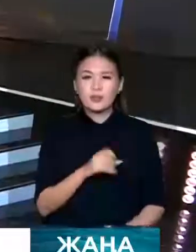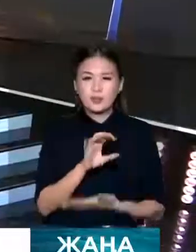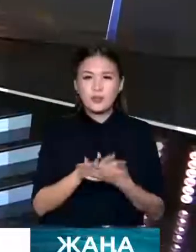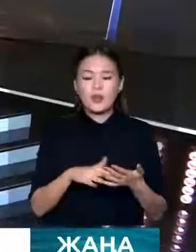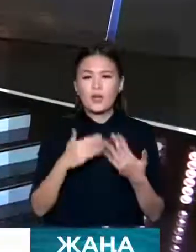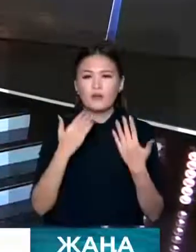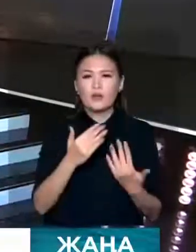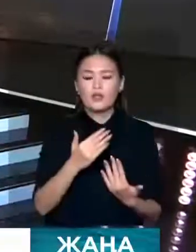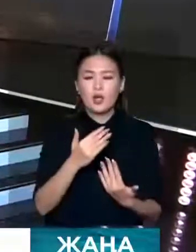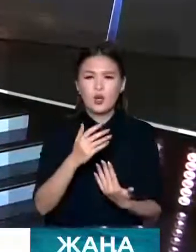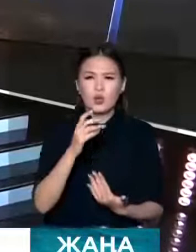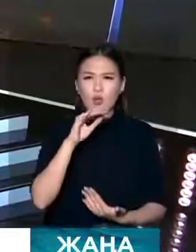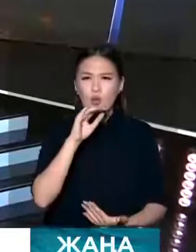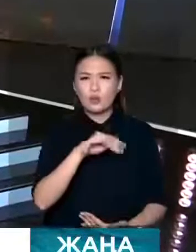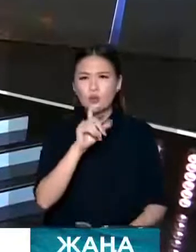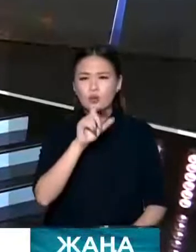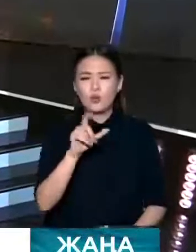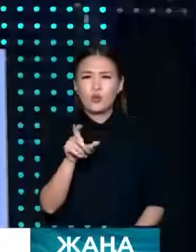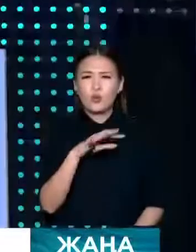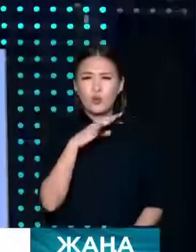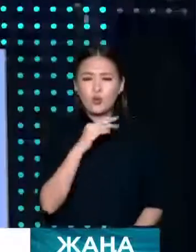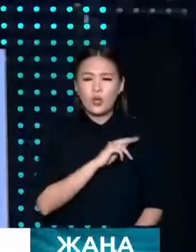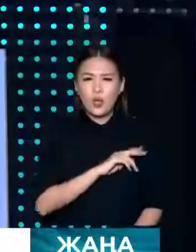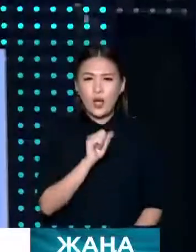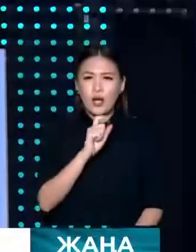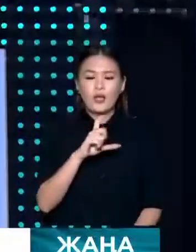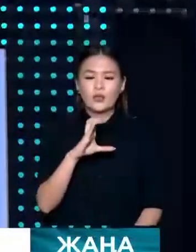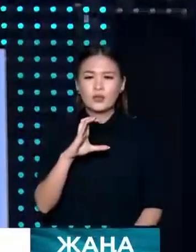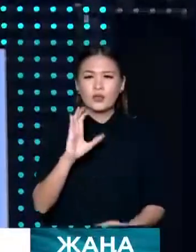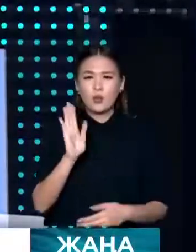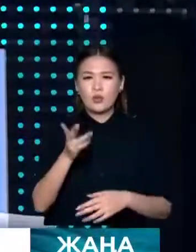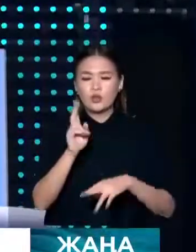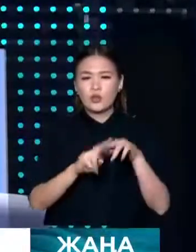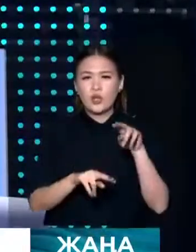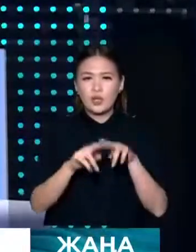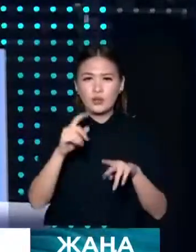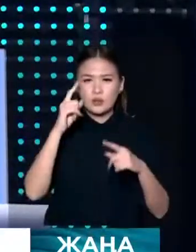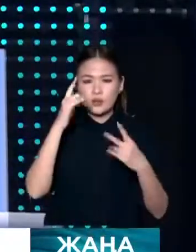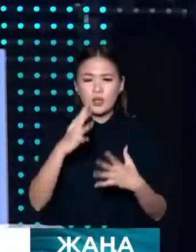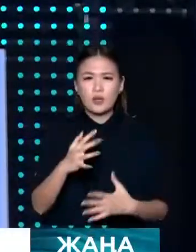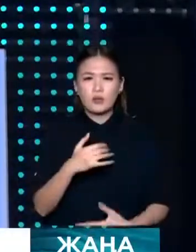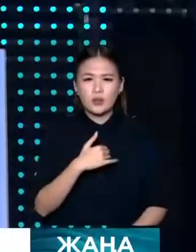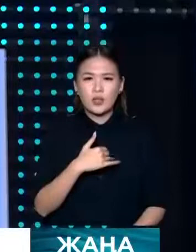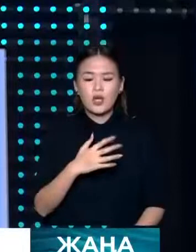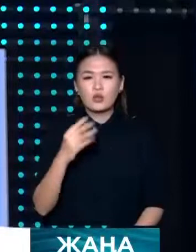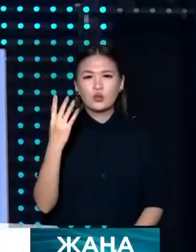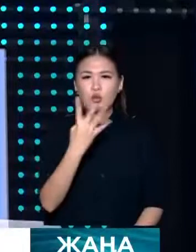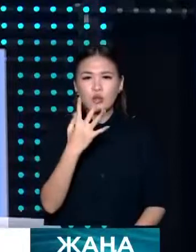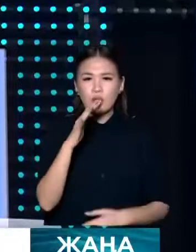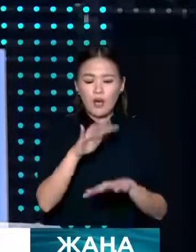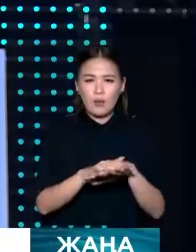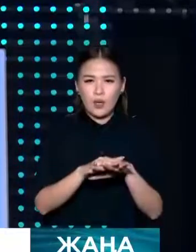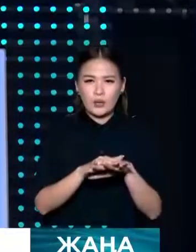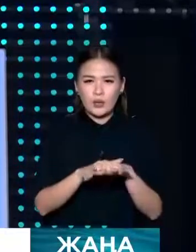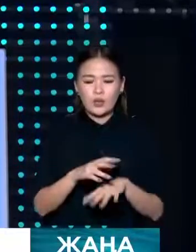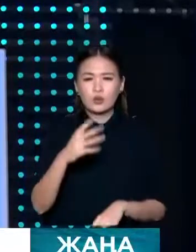сіздің тәжірибеңіз мол ғой бізге қарағанда. Бізде енді АЭС салынатыны анық. Бекітілді айтылып жатыр, енді төрт компания деді.